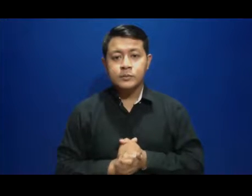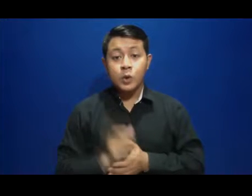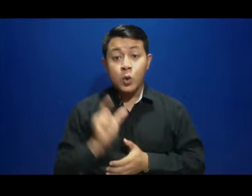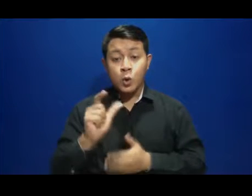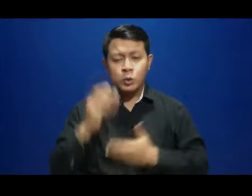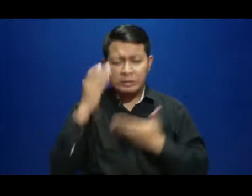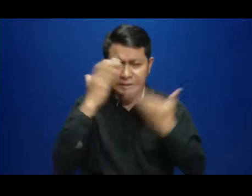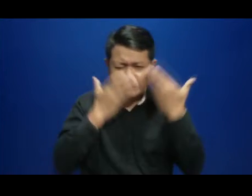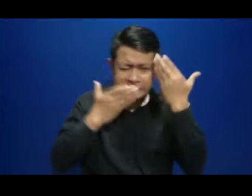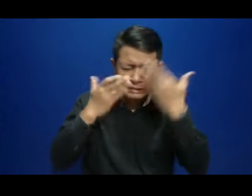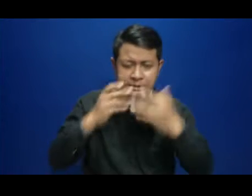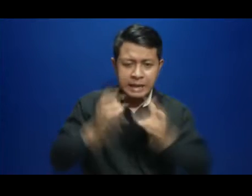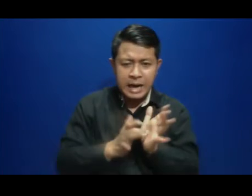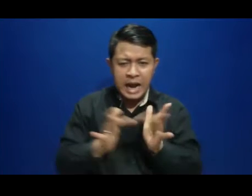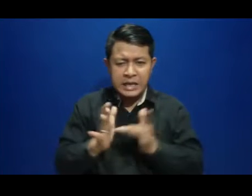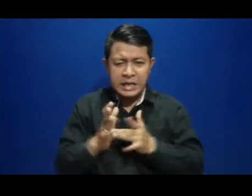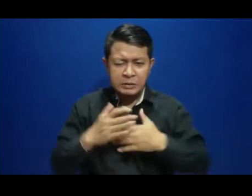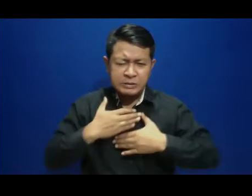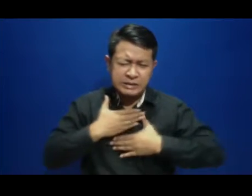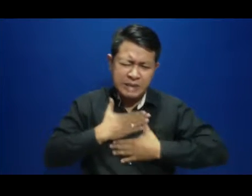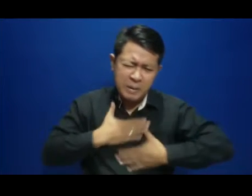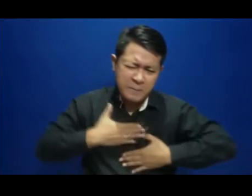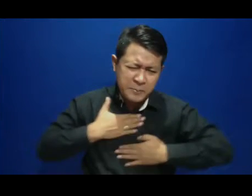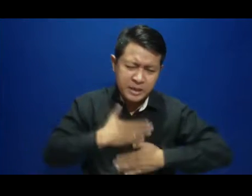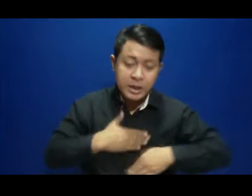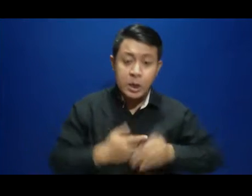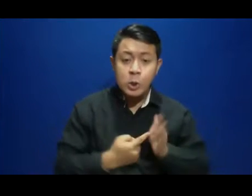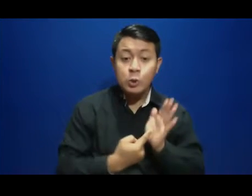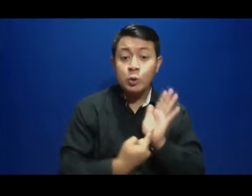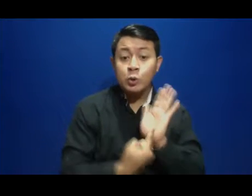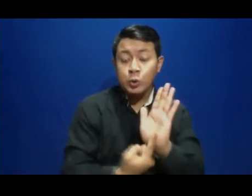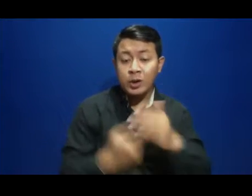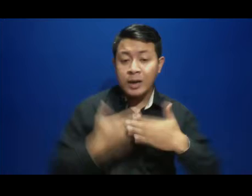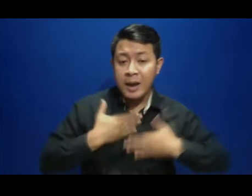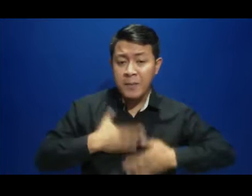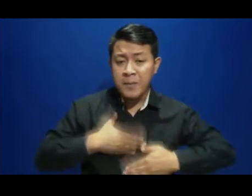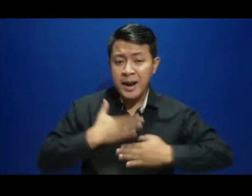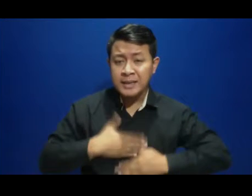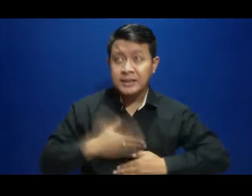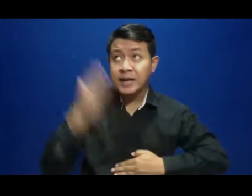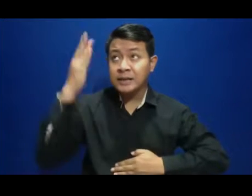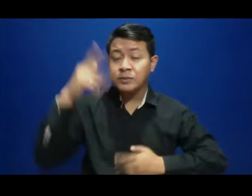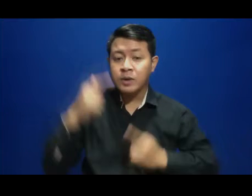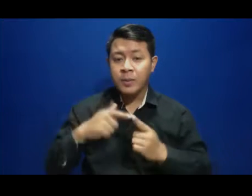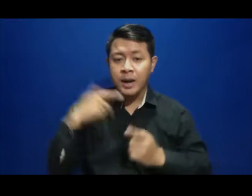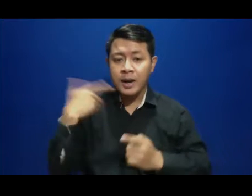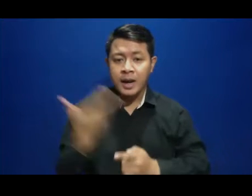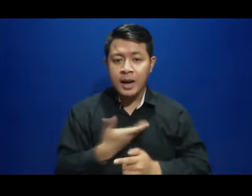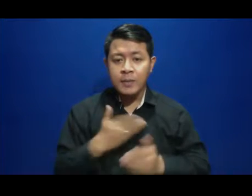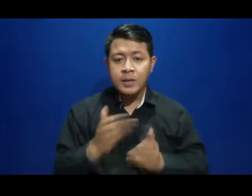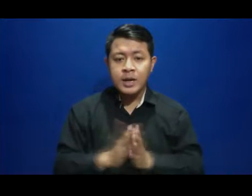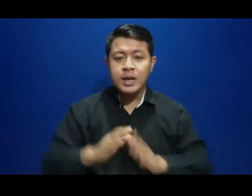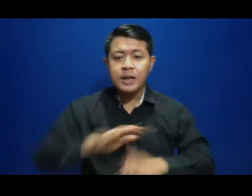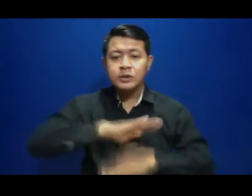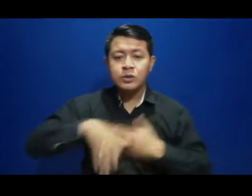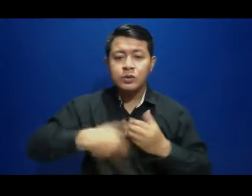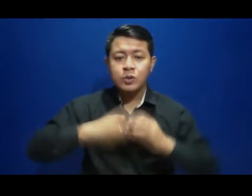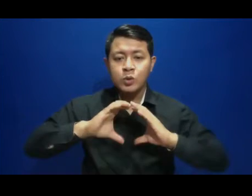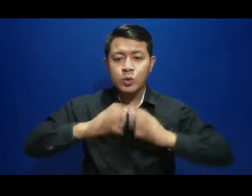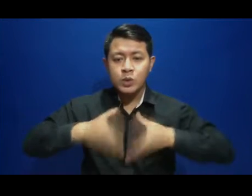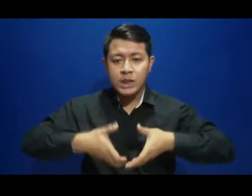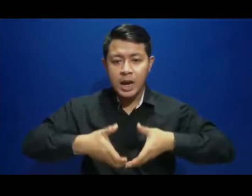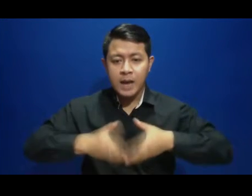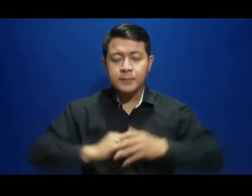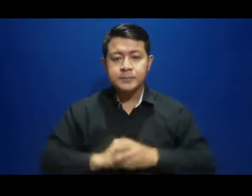Demi sengsara Yesus yang pedih, tunjukkanlah belas kasih-Mu kepada kami dan seluruh dunia.